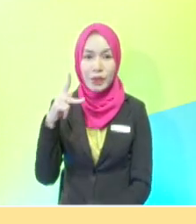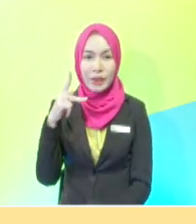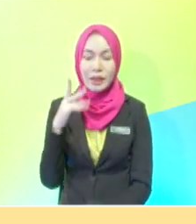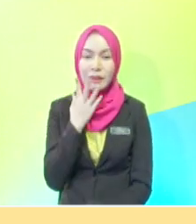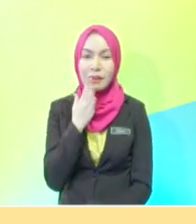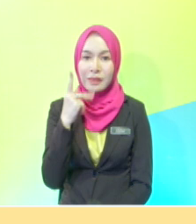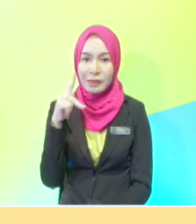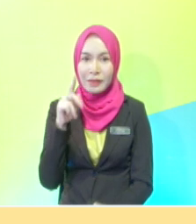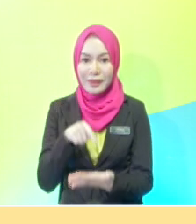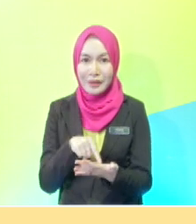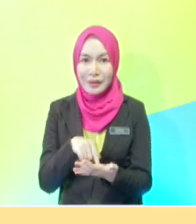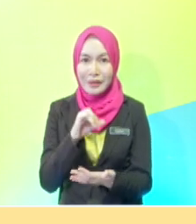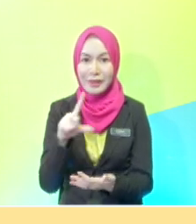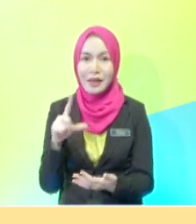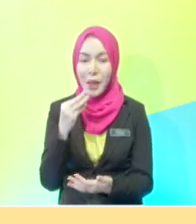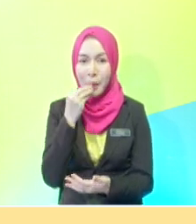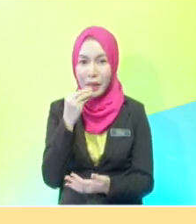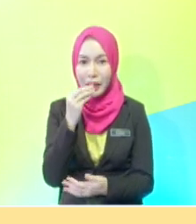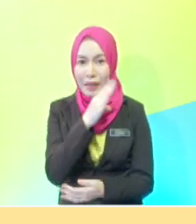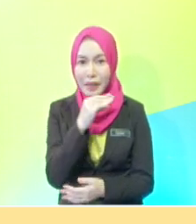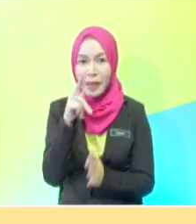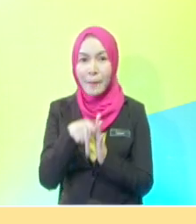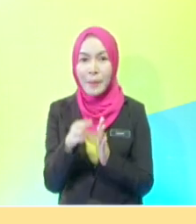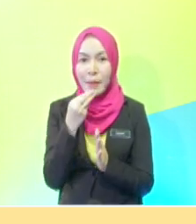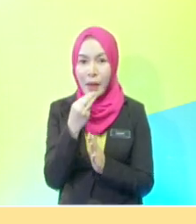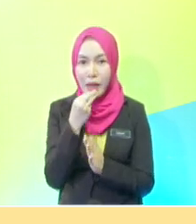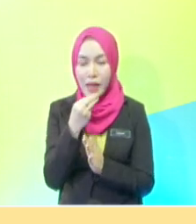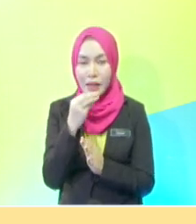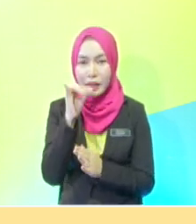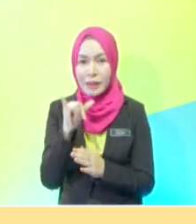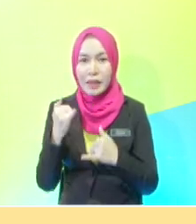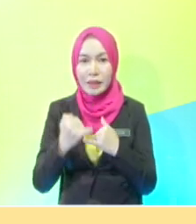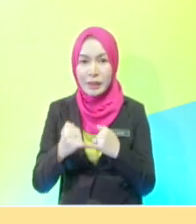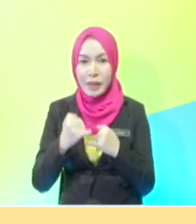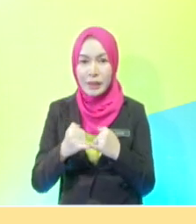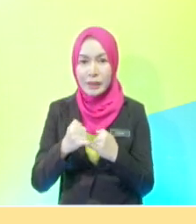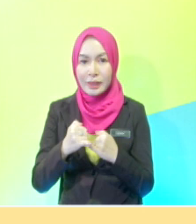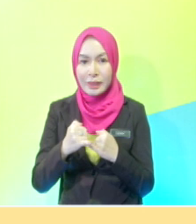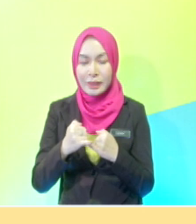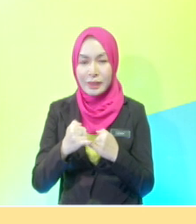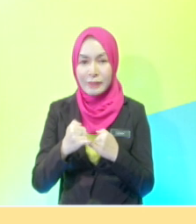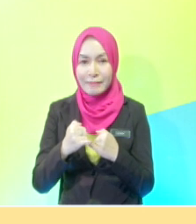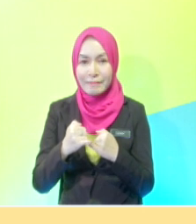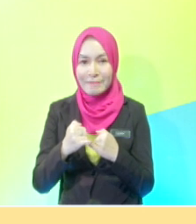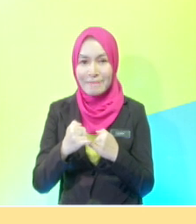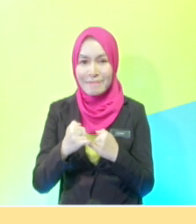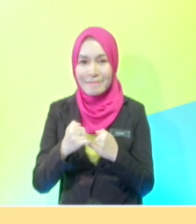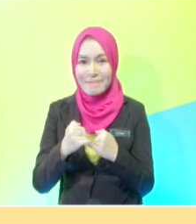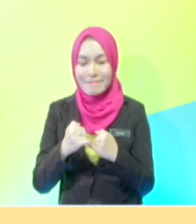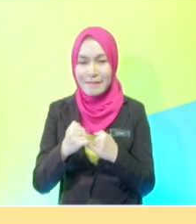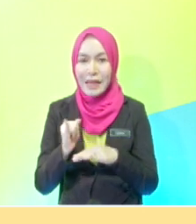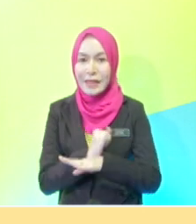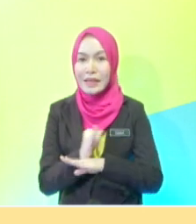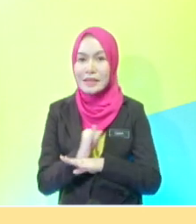adalah makanan dan pemakanan dan yang terakhir adalah industri berasaskan mikroorganisme